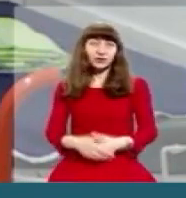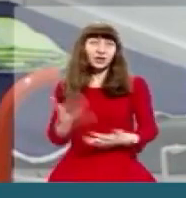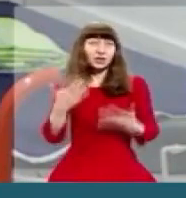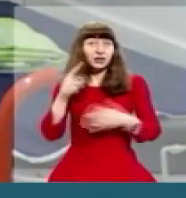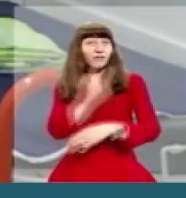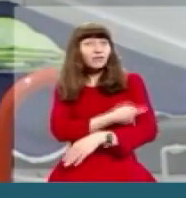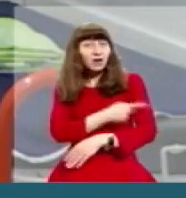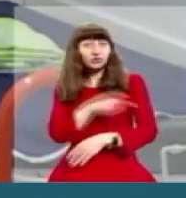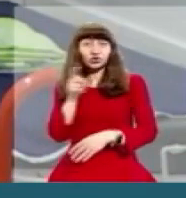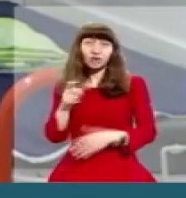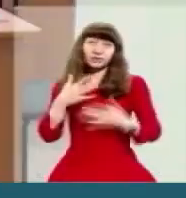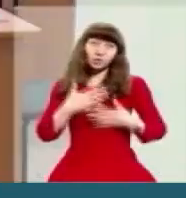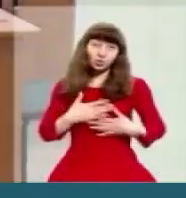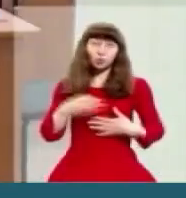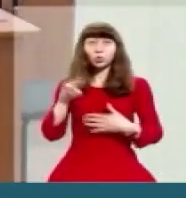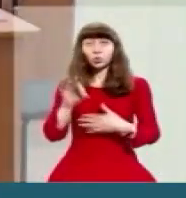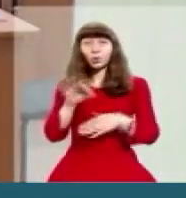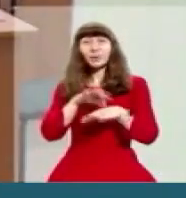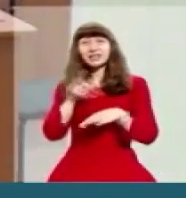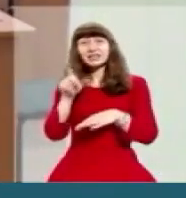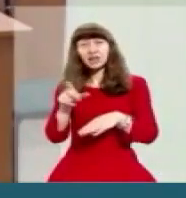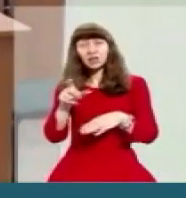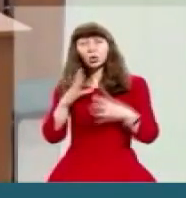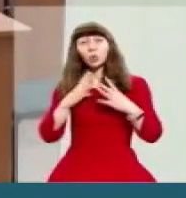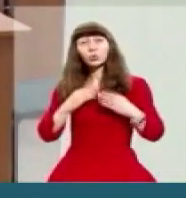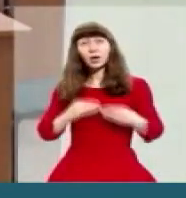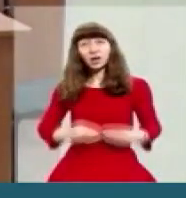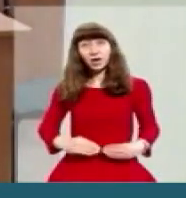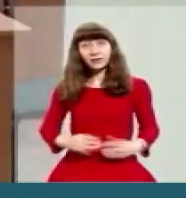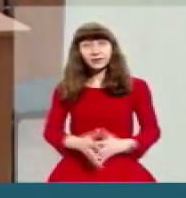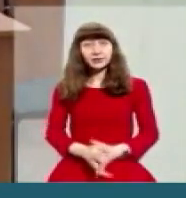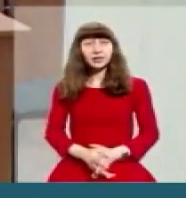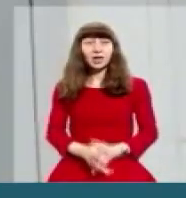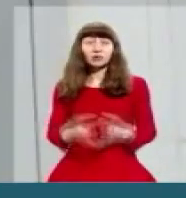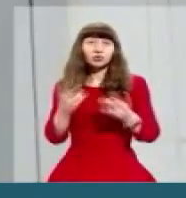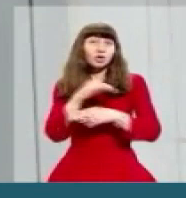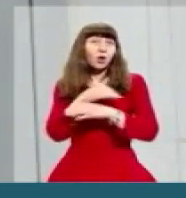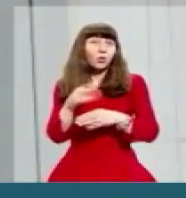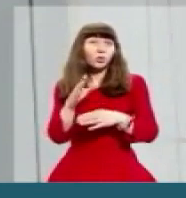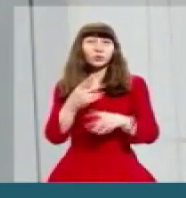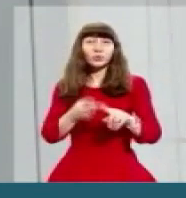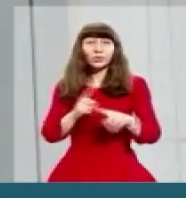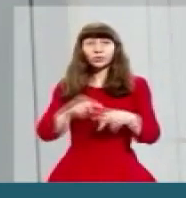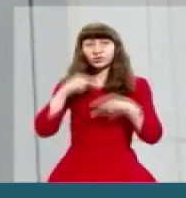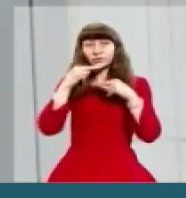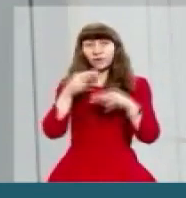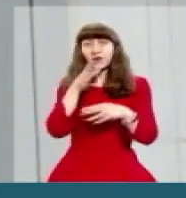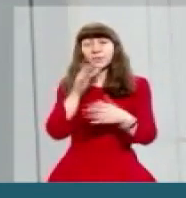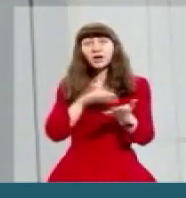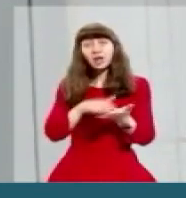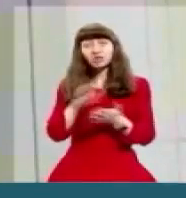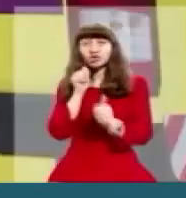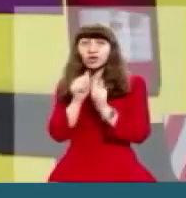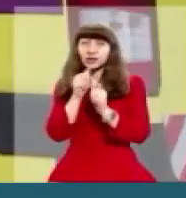спокойно ведем, то и пациенты тоже успокаиваются. Врачи рекомендуют горожанам быть на улице предельно внимательными, особенно во время гололеда. Чаще